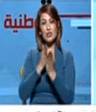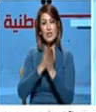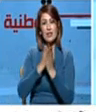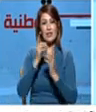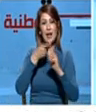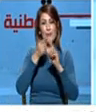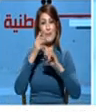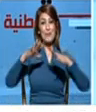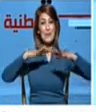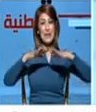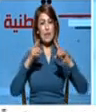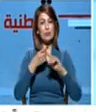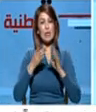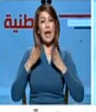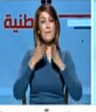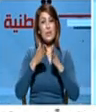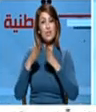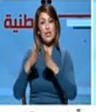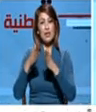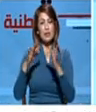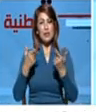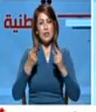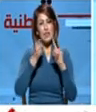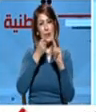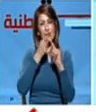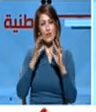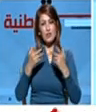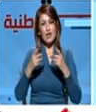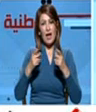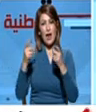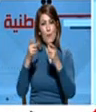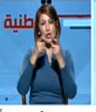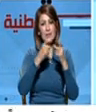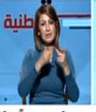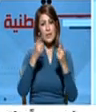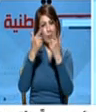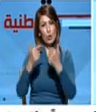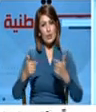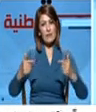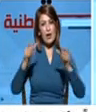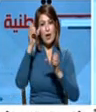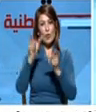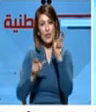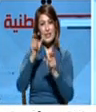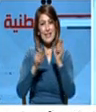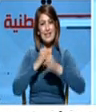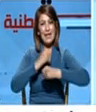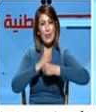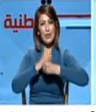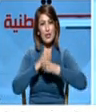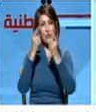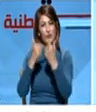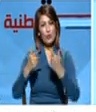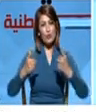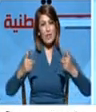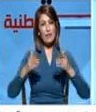ربما ال ال المشاكل اللي نجرب اه بعض المؤسسات واللي بعض ال ال العاملين في مختلف القطاعات هذا